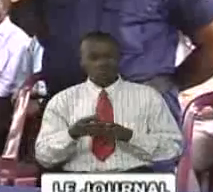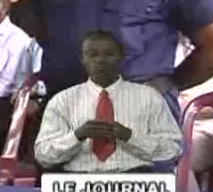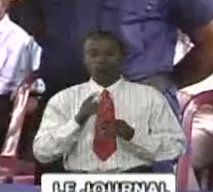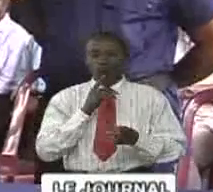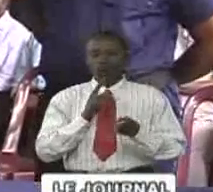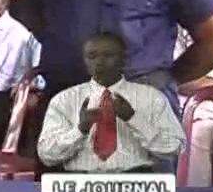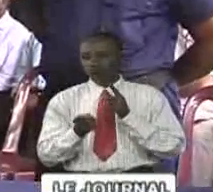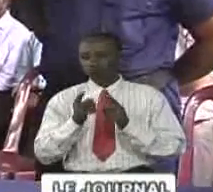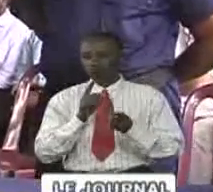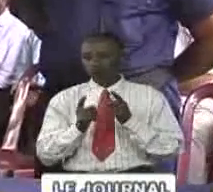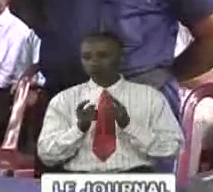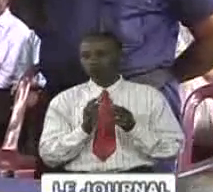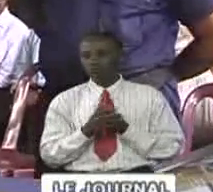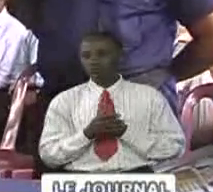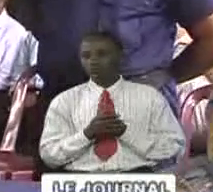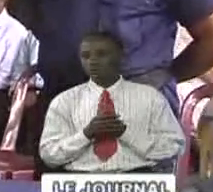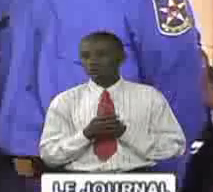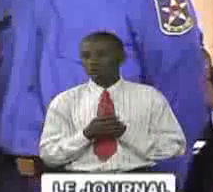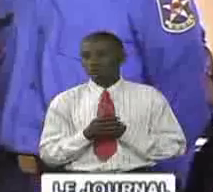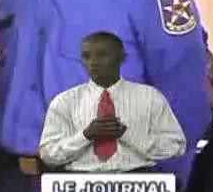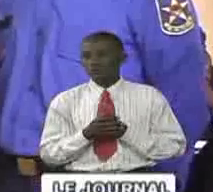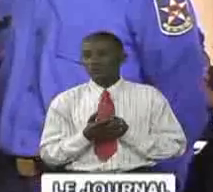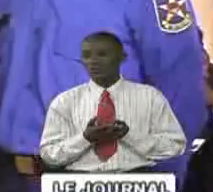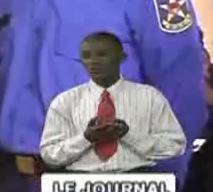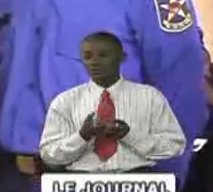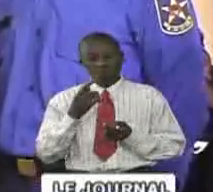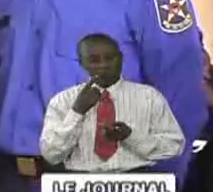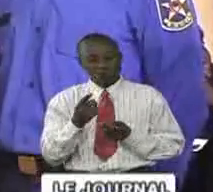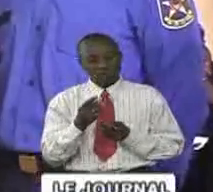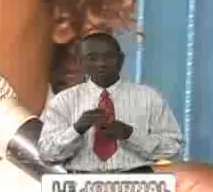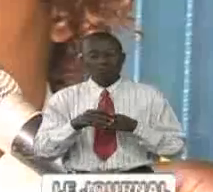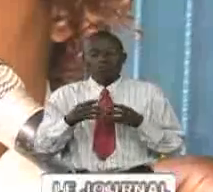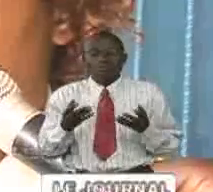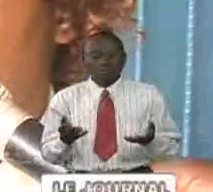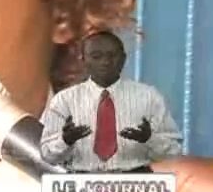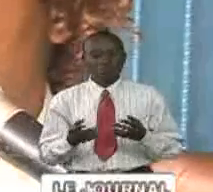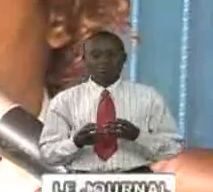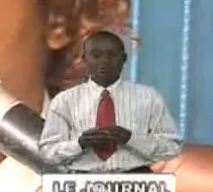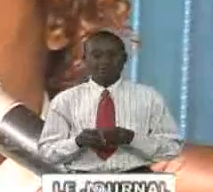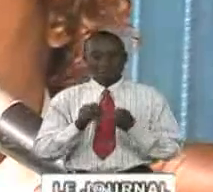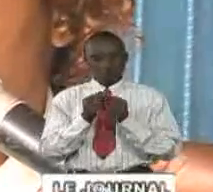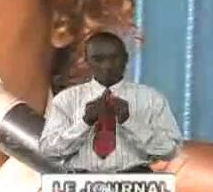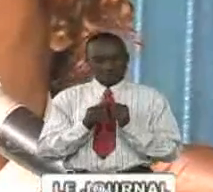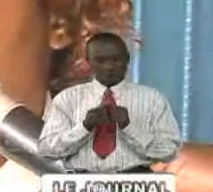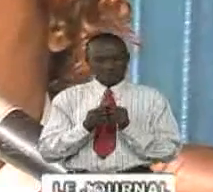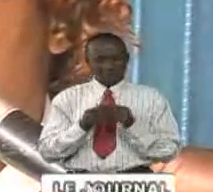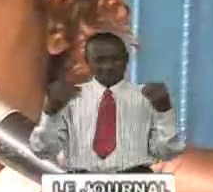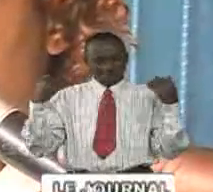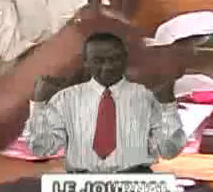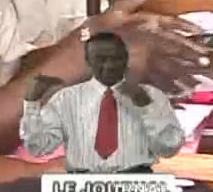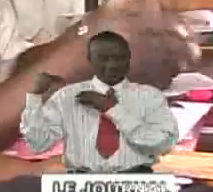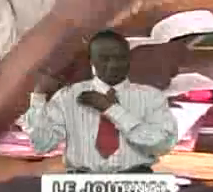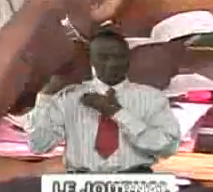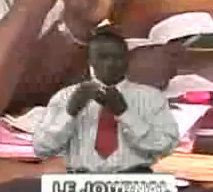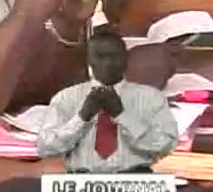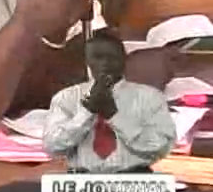à vérifier si le greffier a envoyé les exploits aux prévenus fugitifs par voie d'affichage et au journal officiel dans